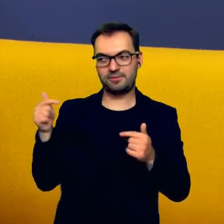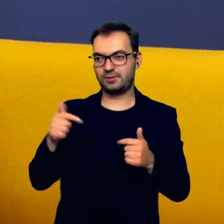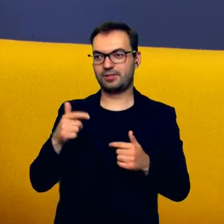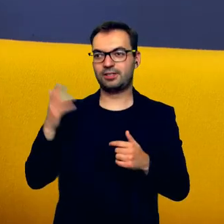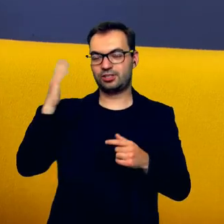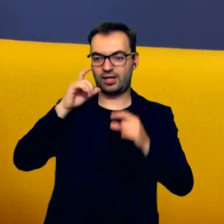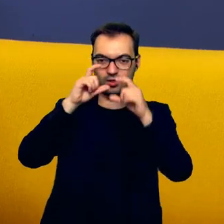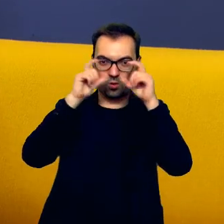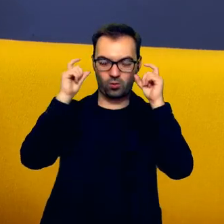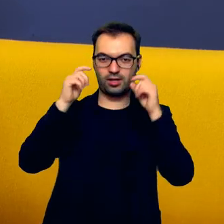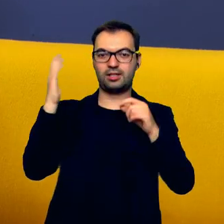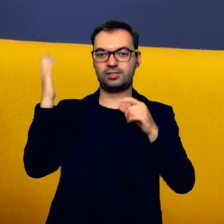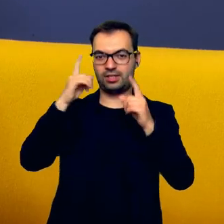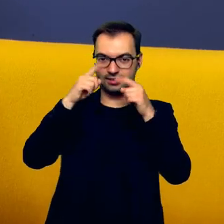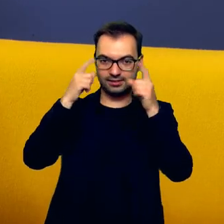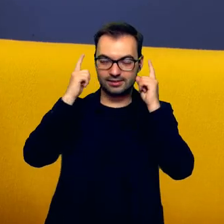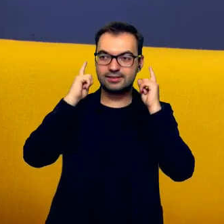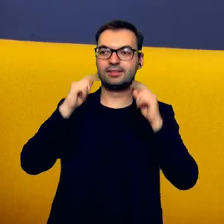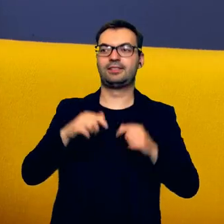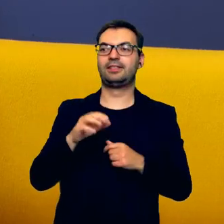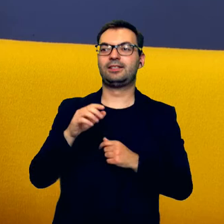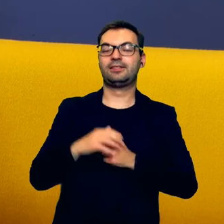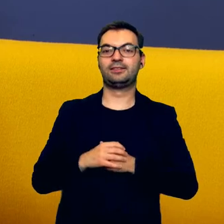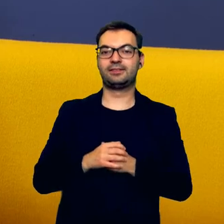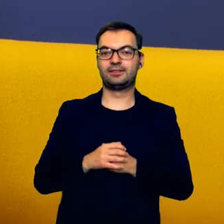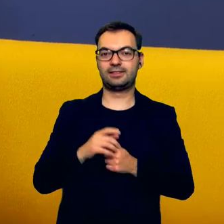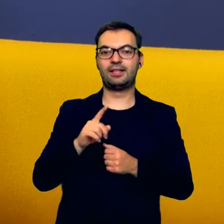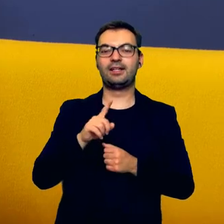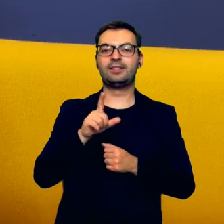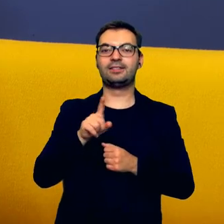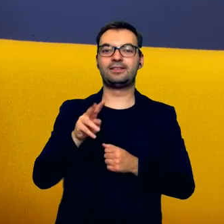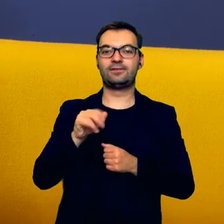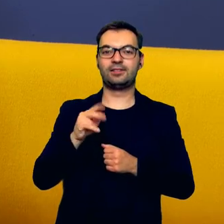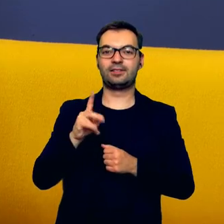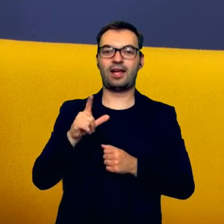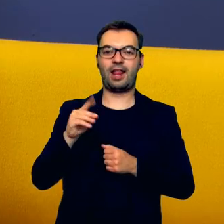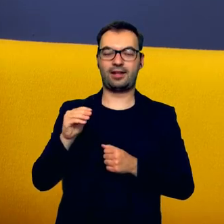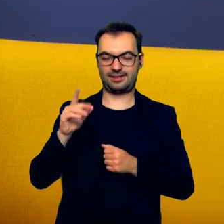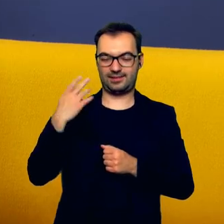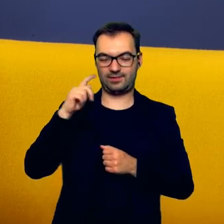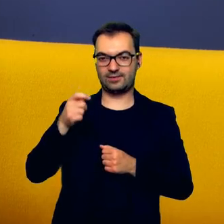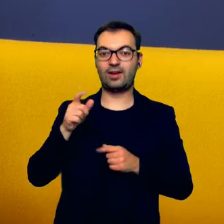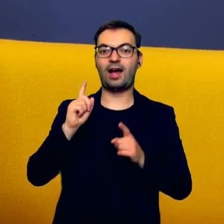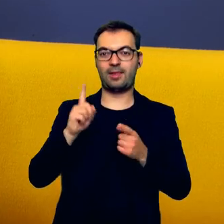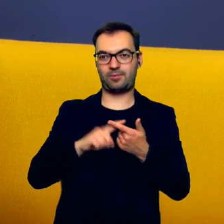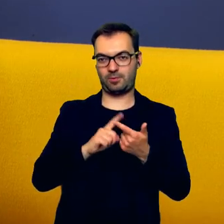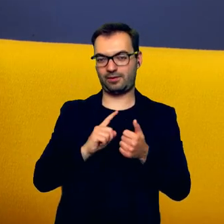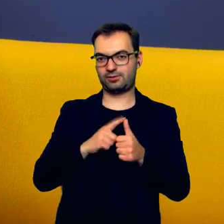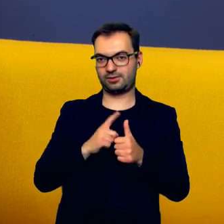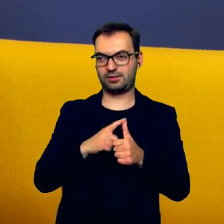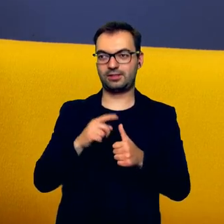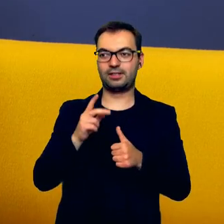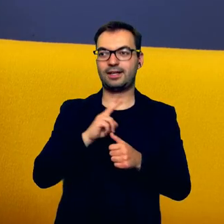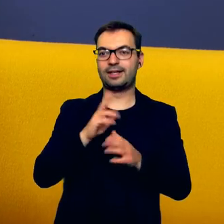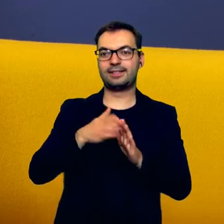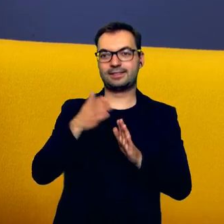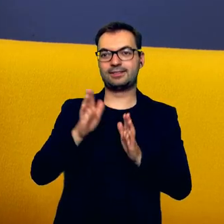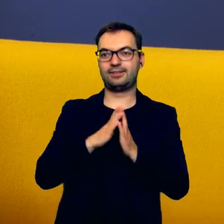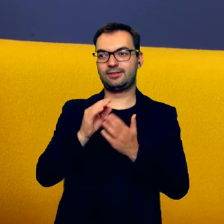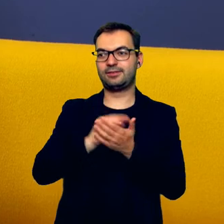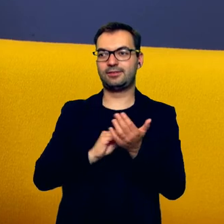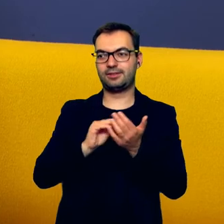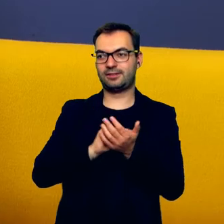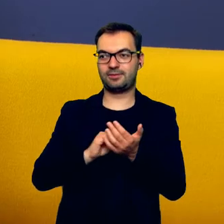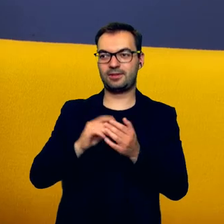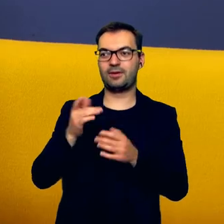Wymuszona stylizacja, tak. Czarne okulary, czarne binokle, cwikiery, jak nazywano. No dobrze, ale tak, po pierwsze, każda kolejna książka, którą